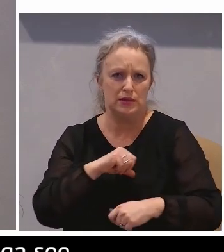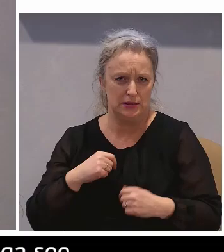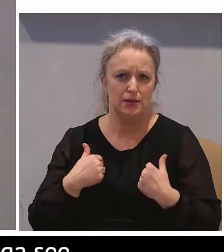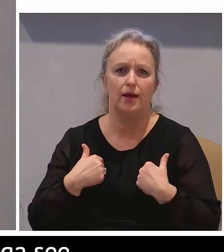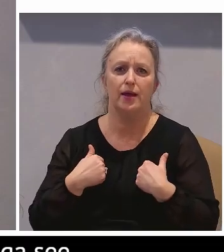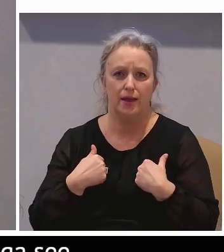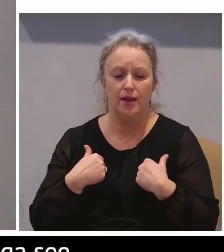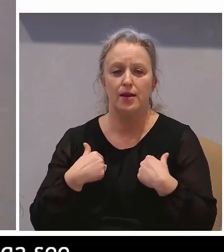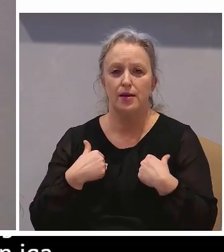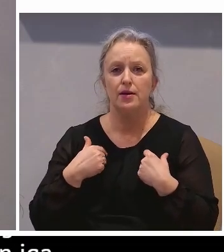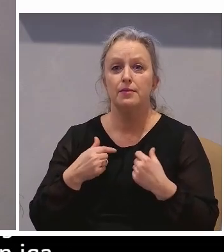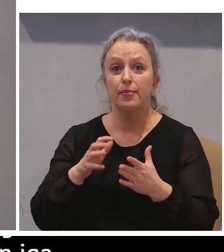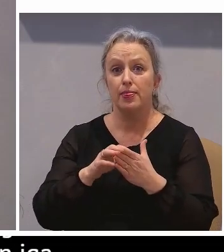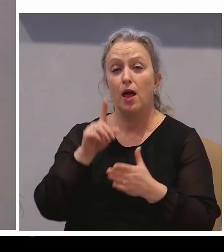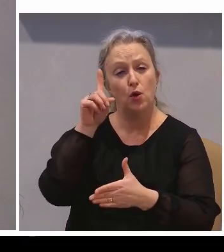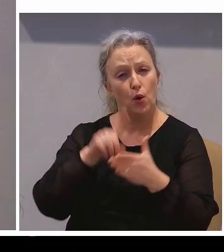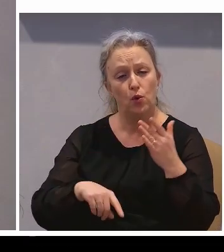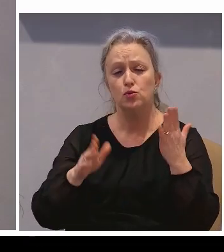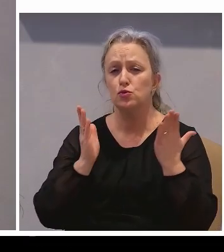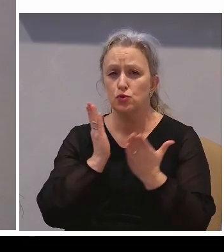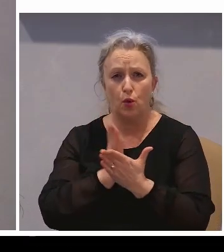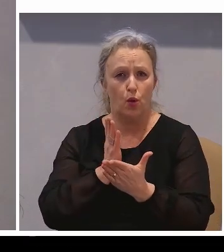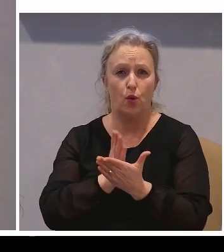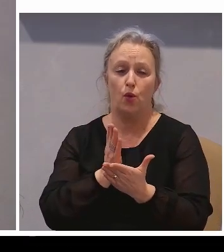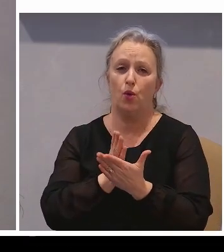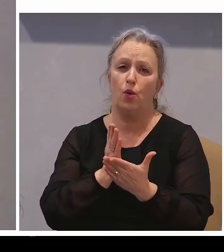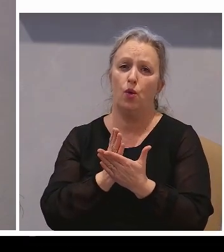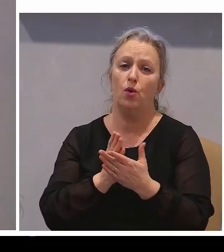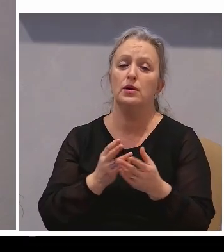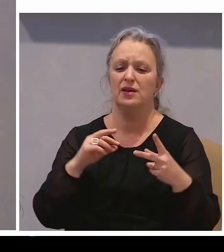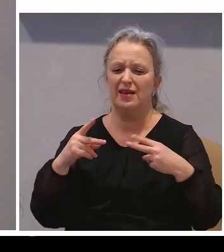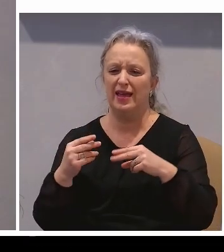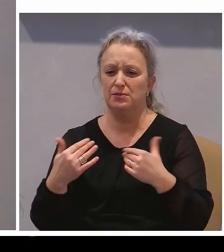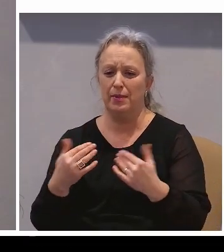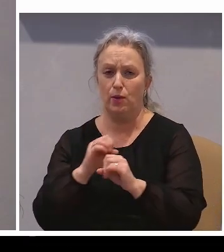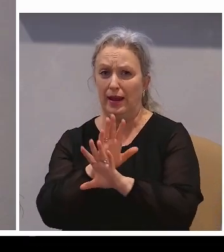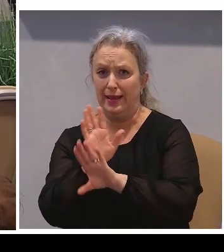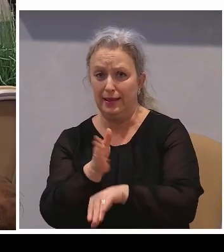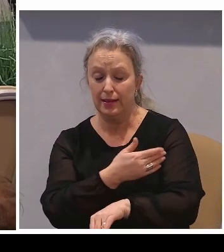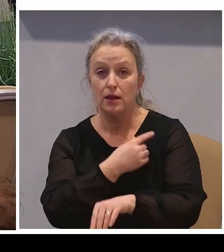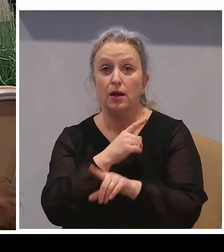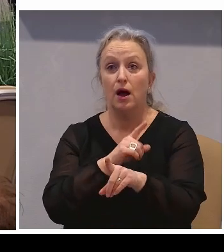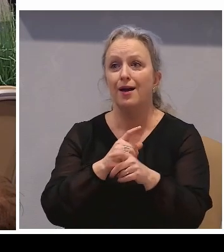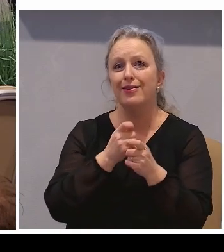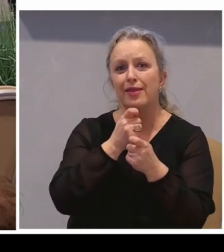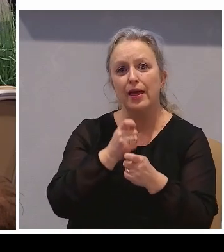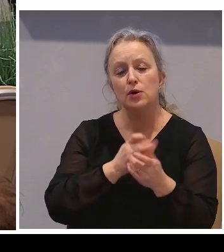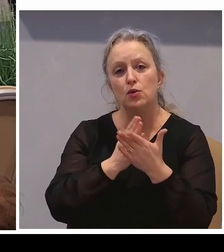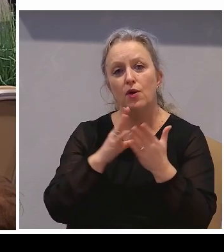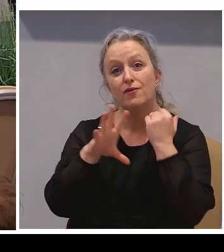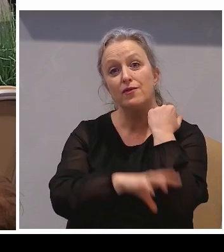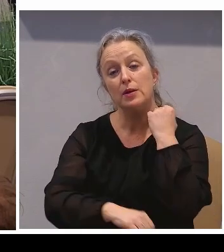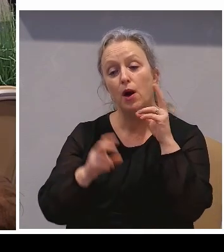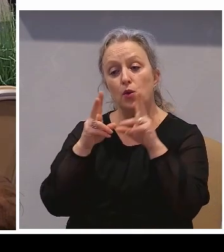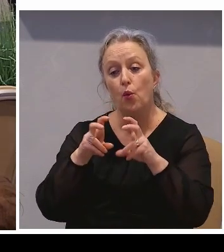up on studies, the more optimistic I feel. There is hope. et tegelikult on näidatud nüüd viimaste I'll skip